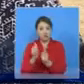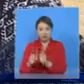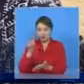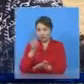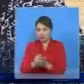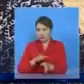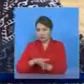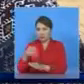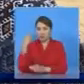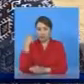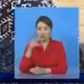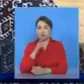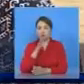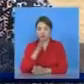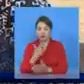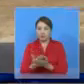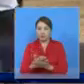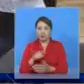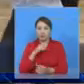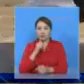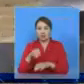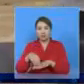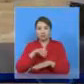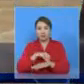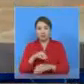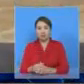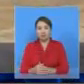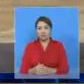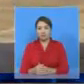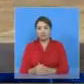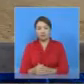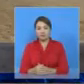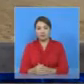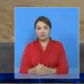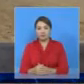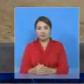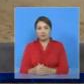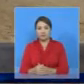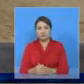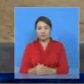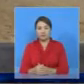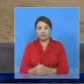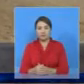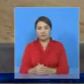быть исполнен качественный срок, подчеркнул Ондасын Оразалин. Владимир Федотов, Самат Каликенов, телеканал Актобе.